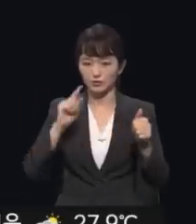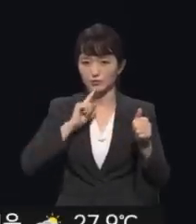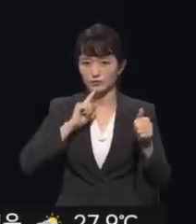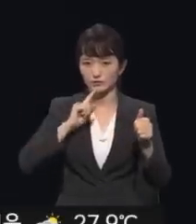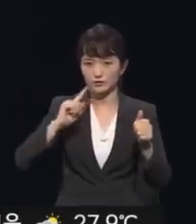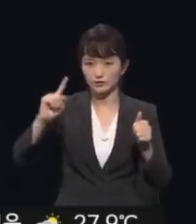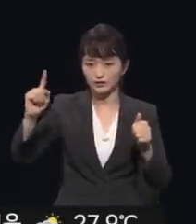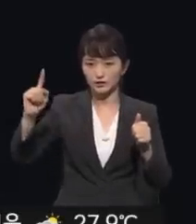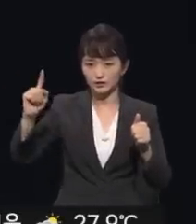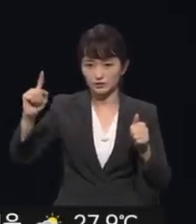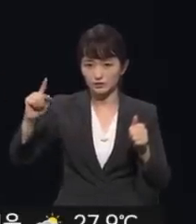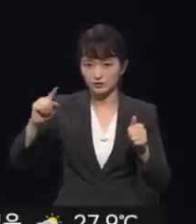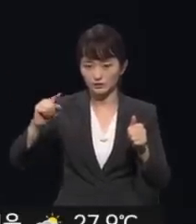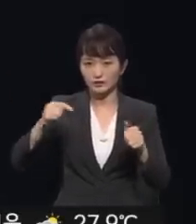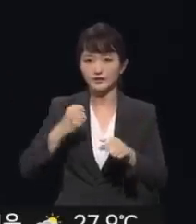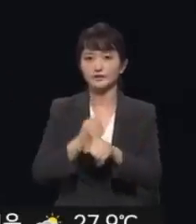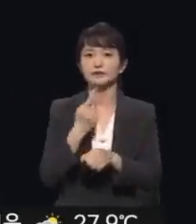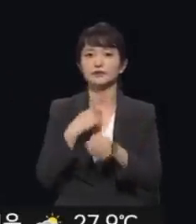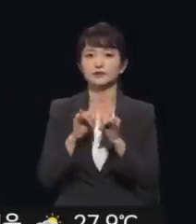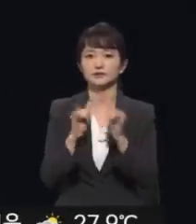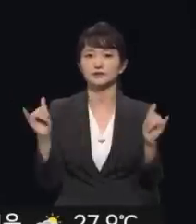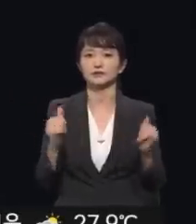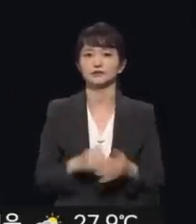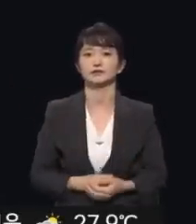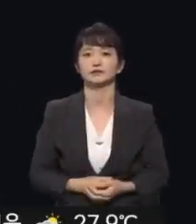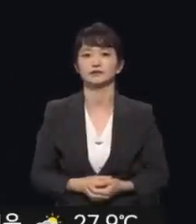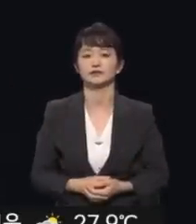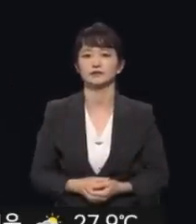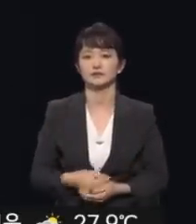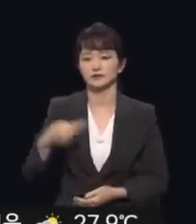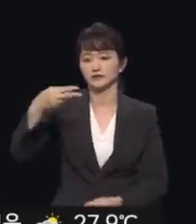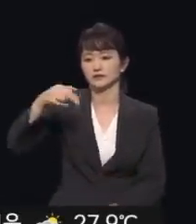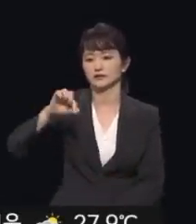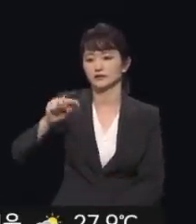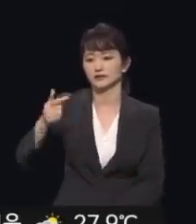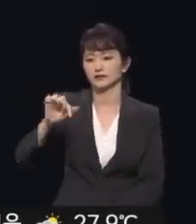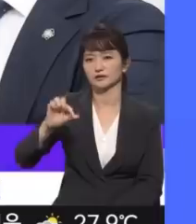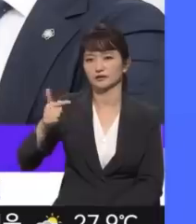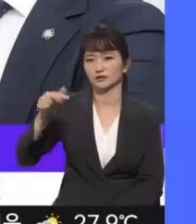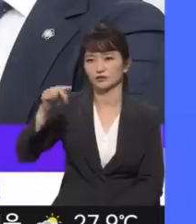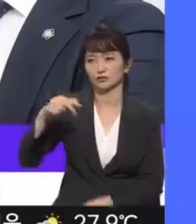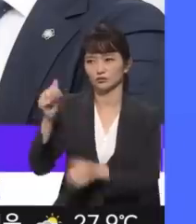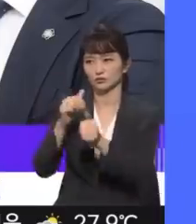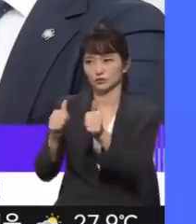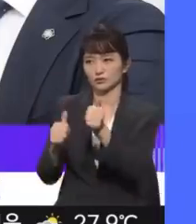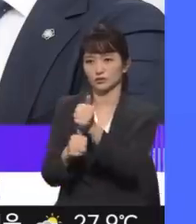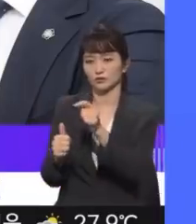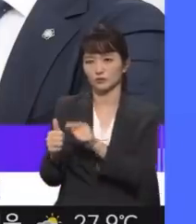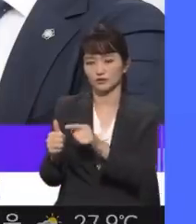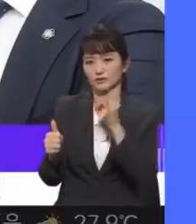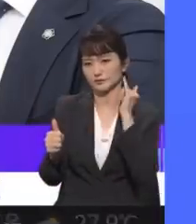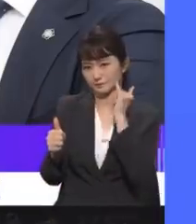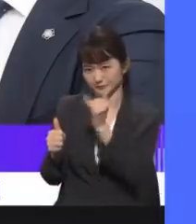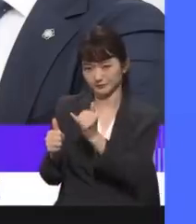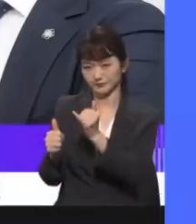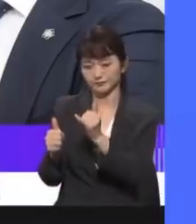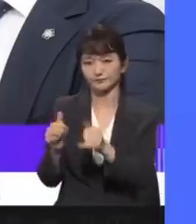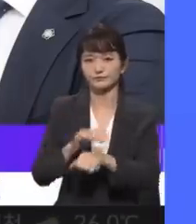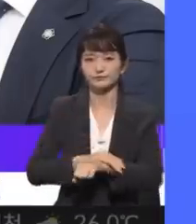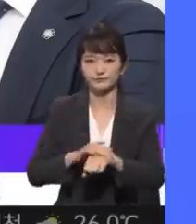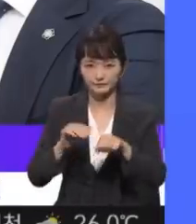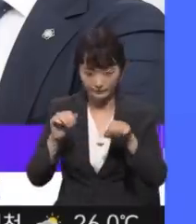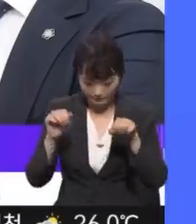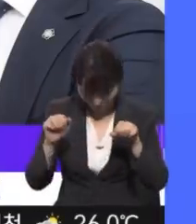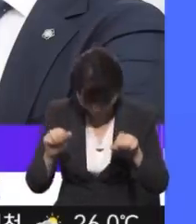또 로 냈던 분입니다 신 인규 국민 부대변인 을 전화로 연결해서 입장을 좀 들어보겠습니다 부대변인 임나 5 계시죠 네 안녕하세요